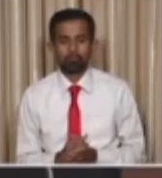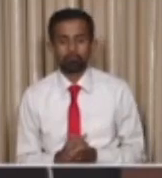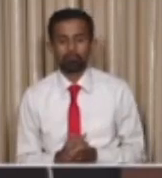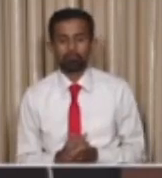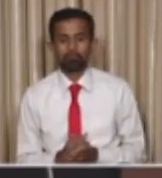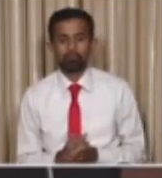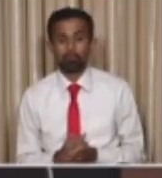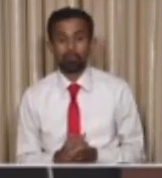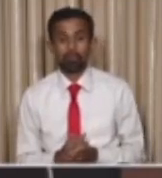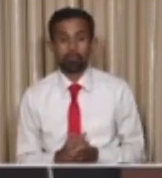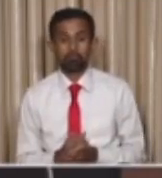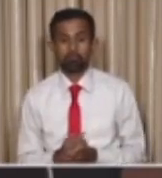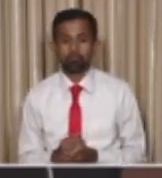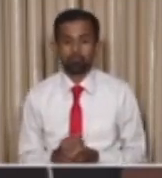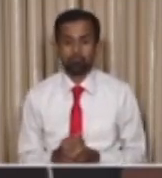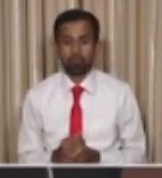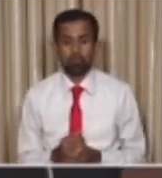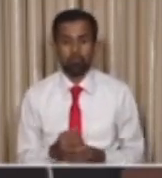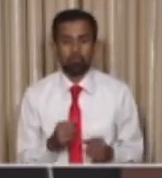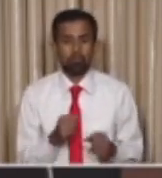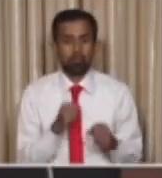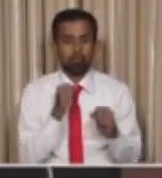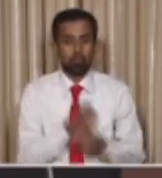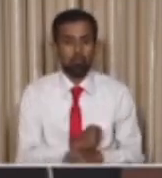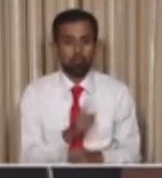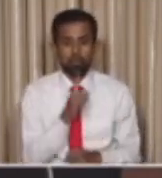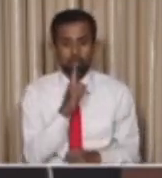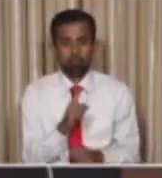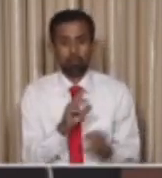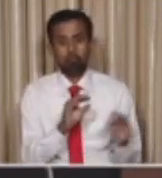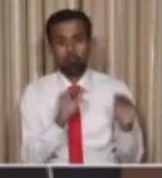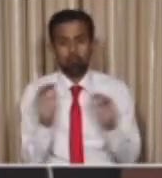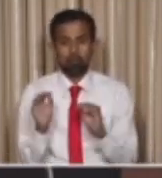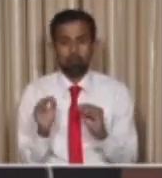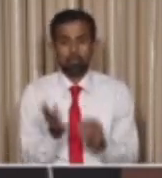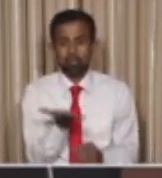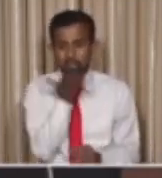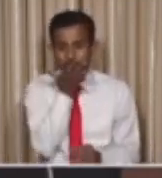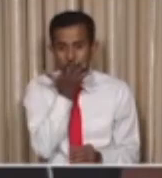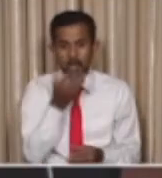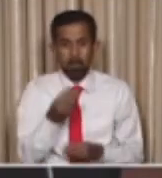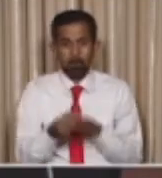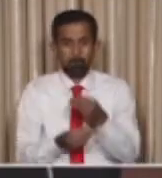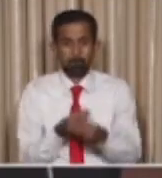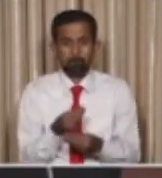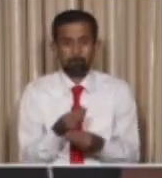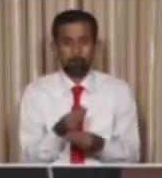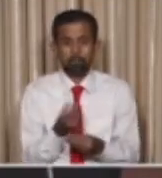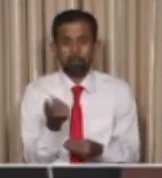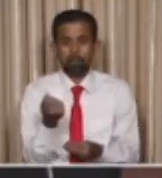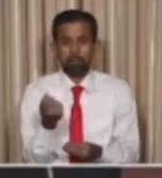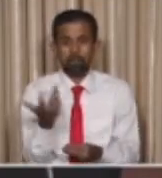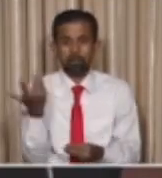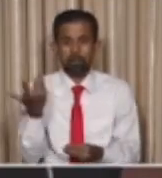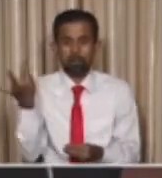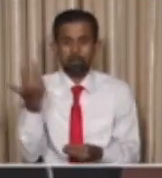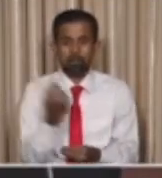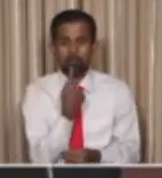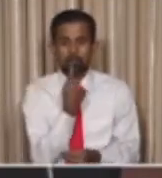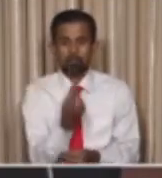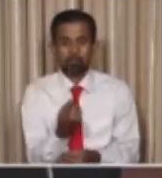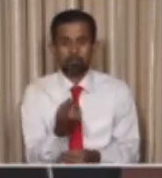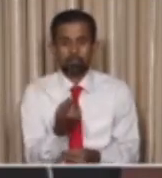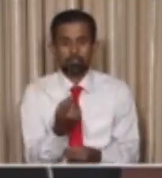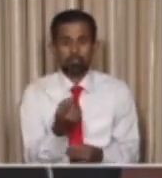මේ බං කළොත් කියලා ප්‍රකාශ කරුවයින් පස්සෙත් සීනි සභාගමකට මේ සල්ලි නැහැ කියනවා.